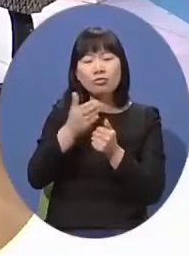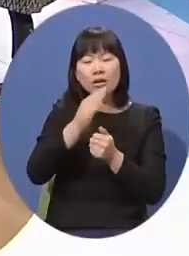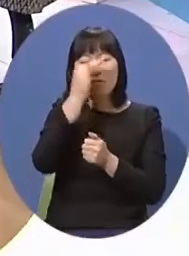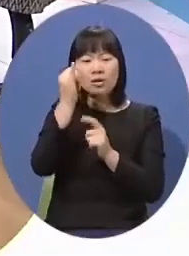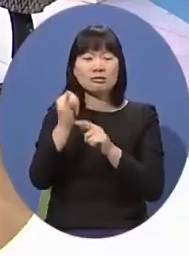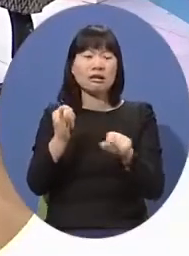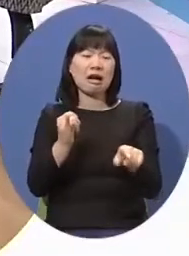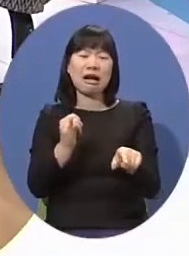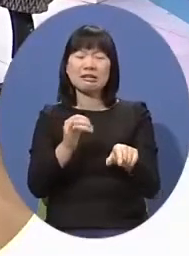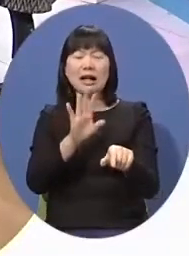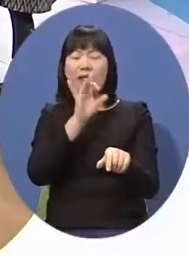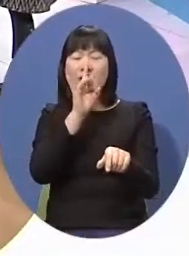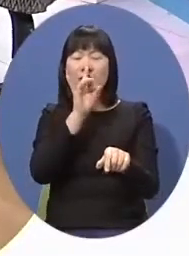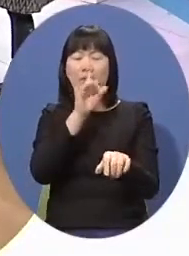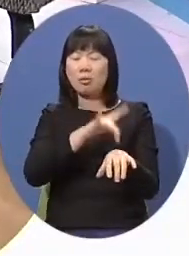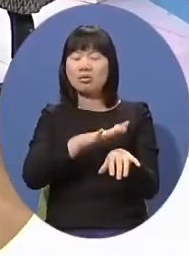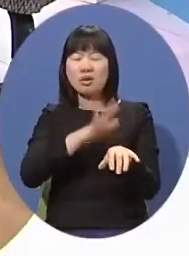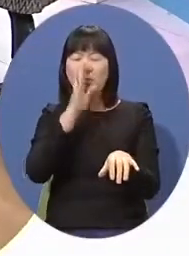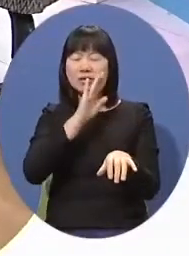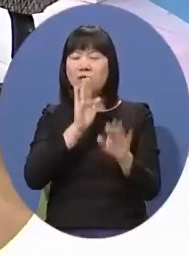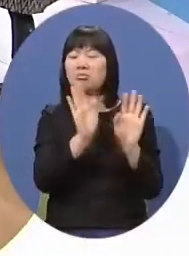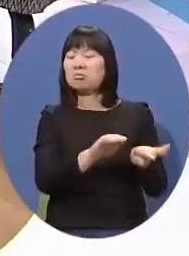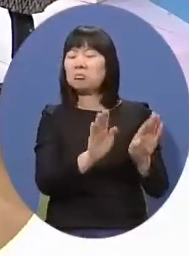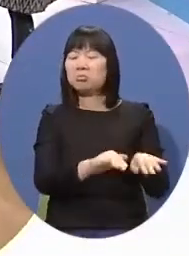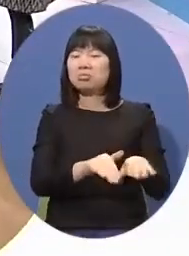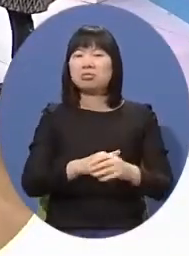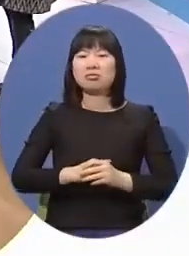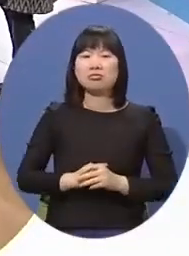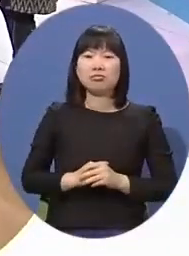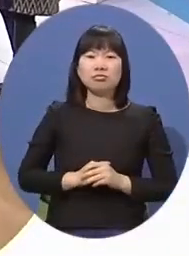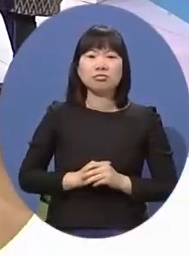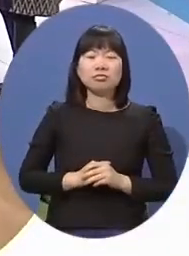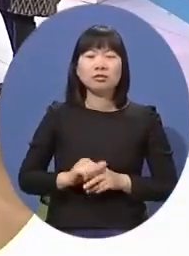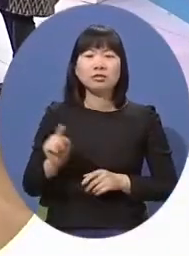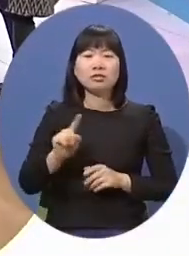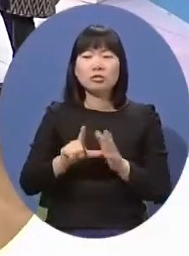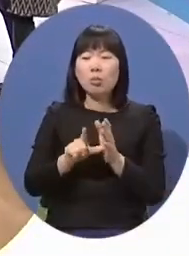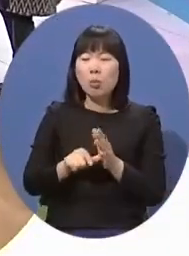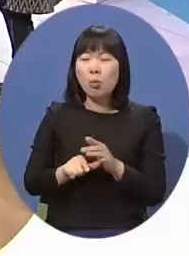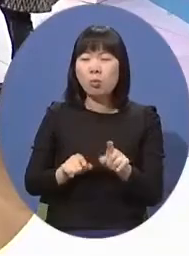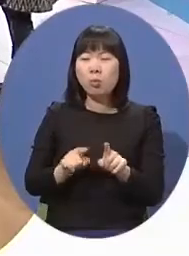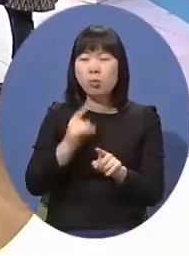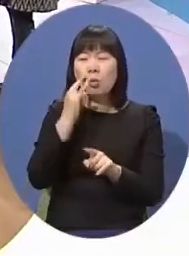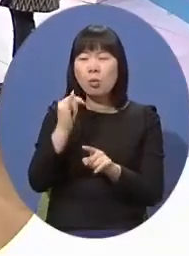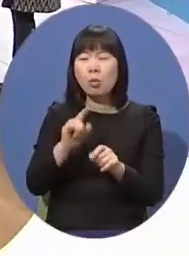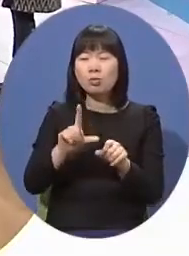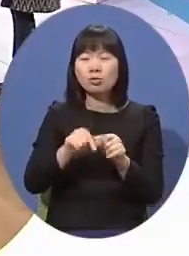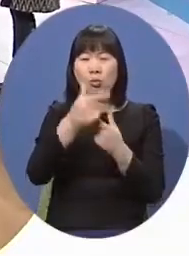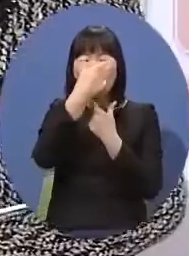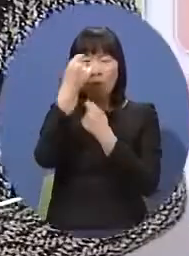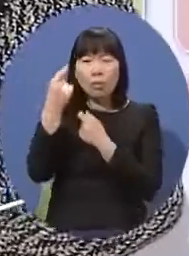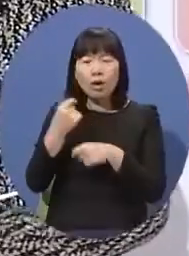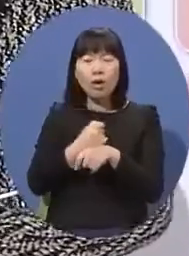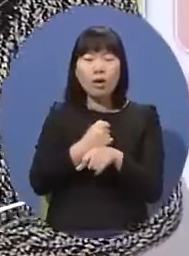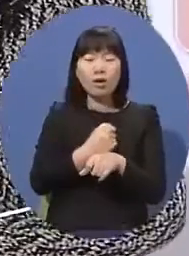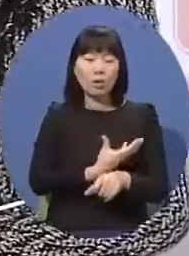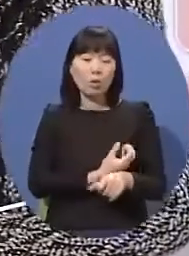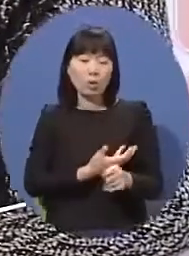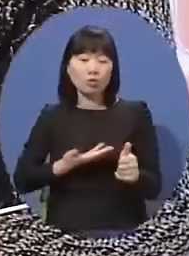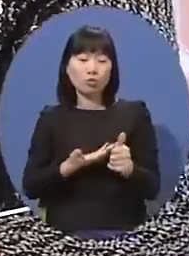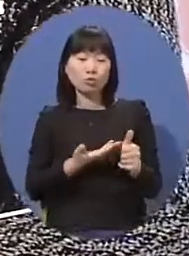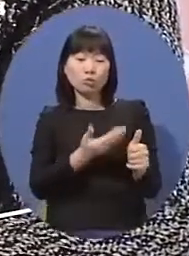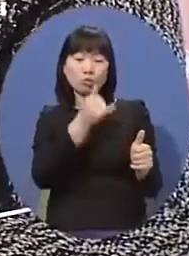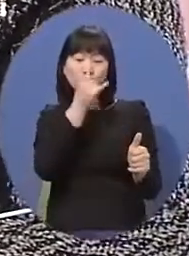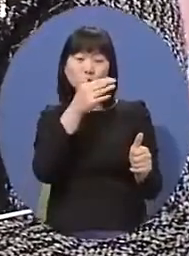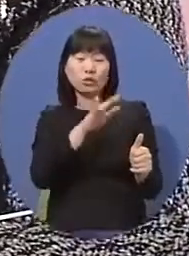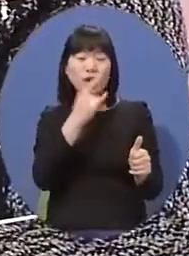할머니는 아유 손 다 버릇 나빠져 안 해주고 뭐 어떤 게 엄마는 막 시간 맞춰갖고 막 모유 우유를